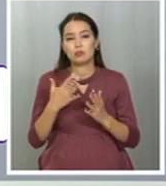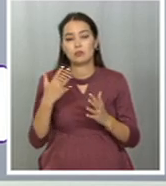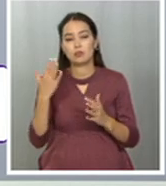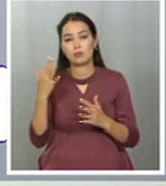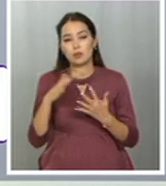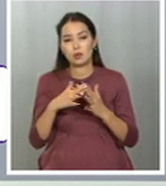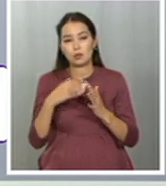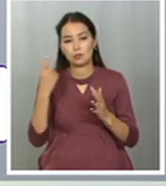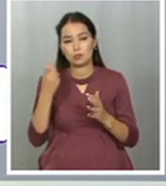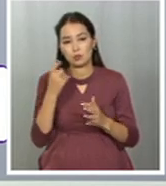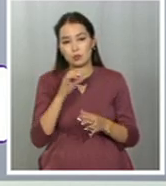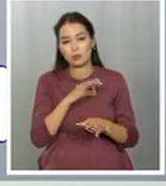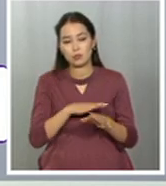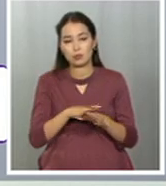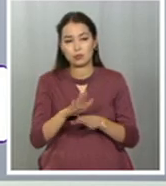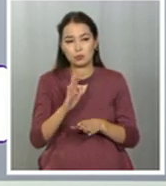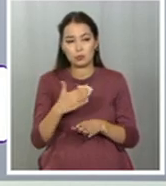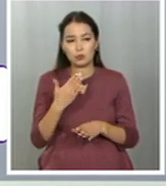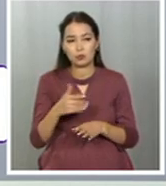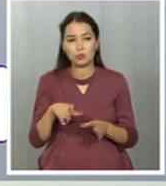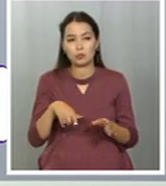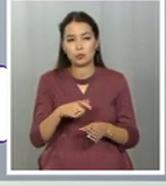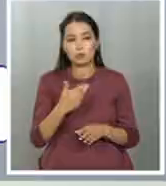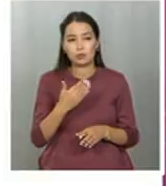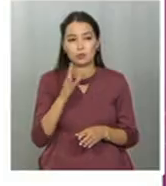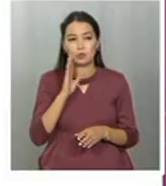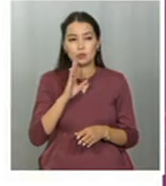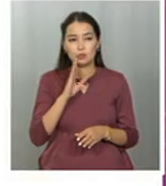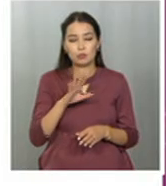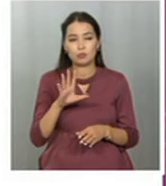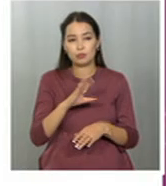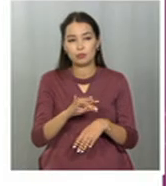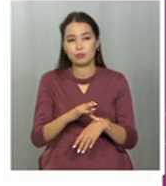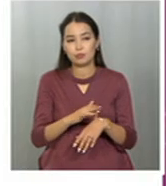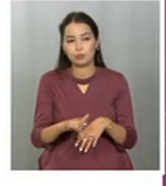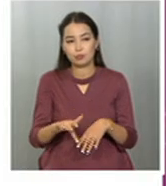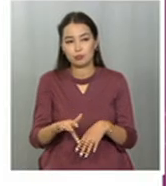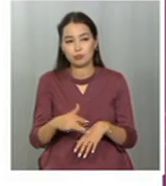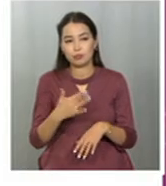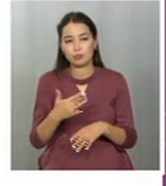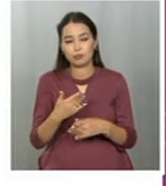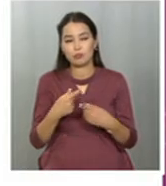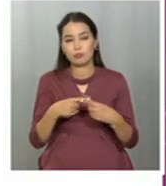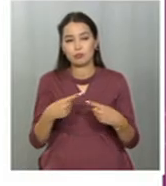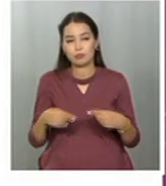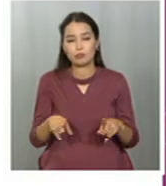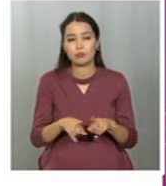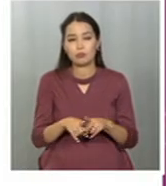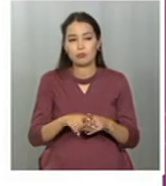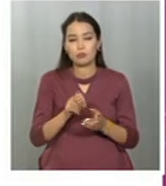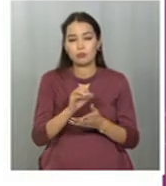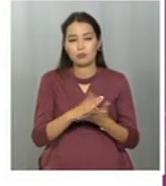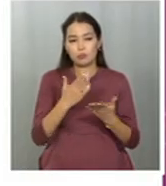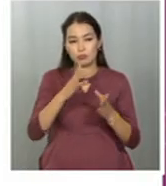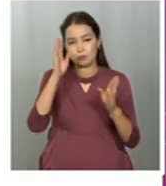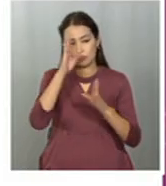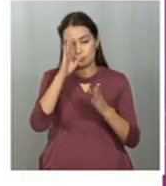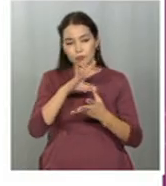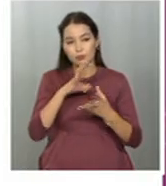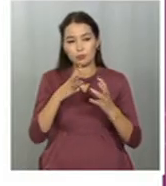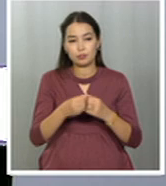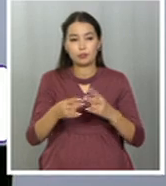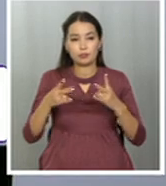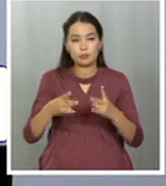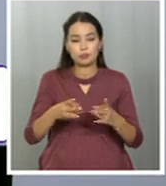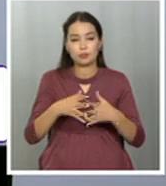болсақ, онда ол өзеннің суы толықтай таусылып, ол да арналар кеуіп қалуы мүмкін, экологиялық үлкен апатты жағдайларға алып келуі